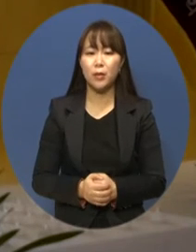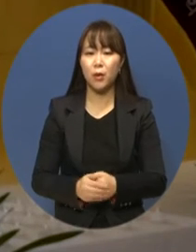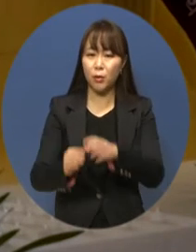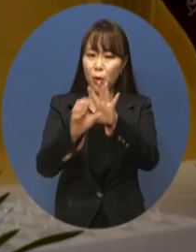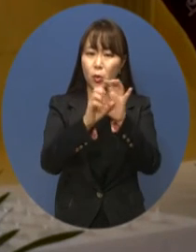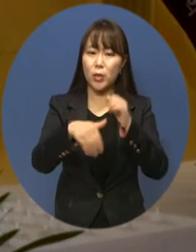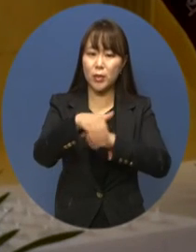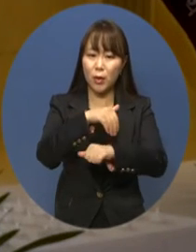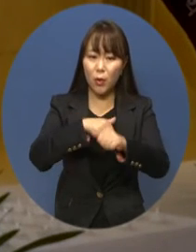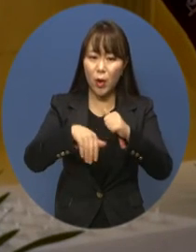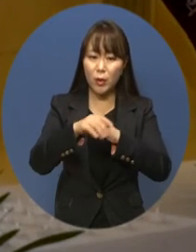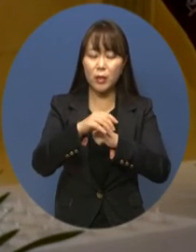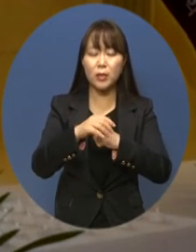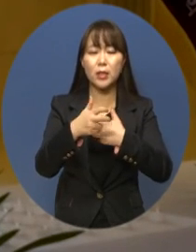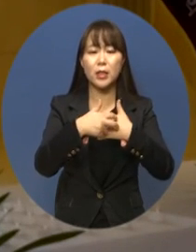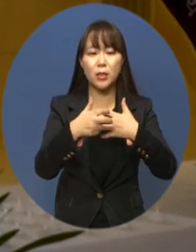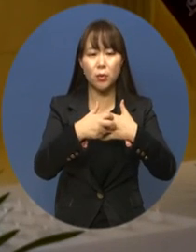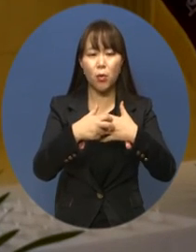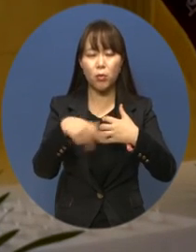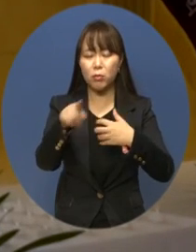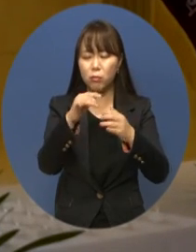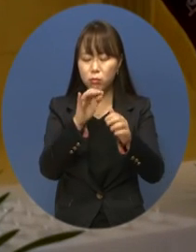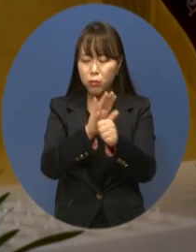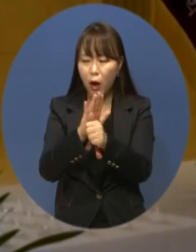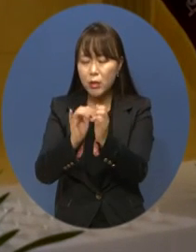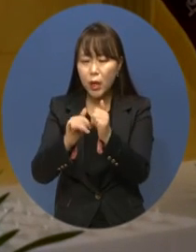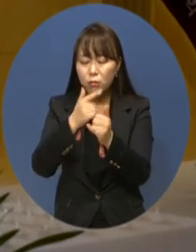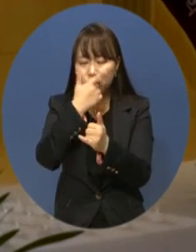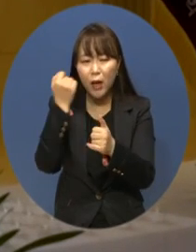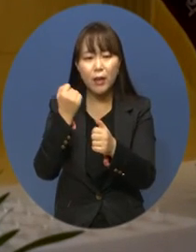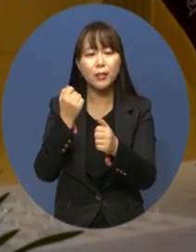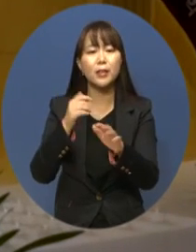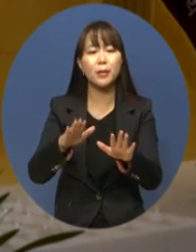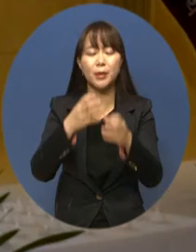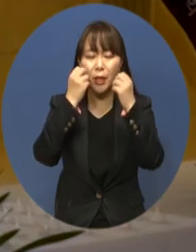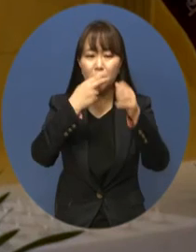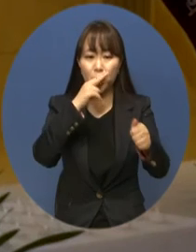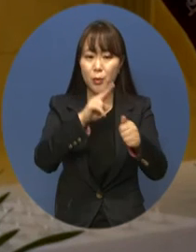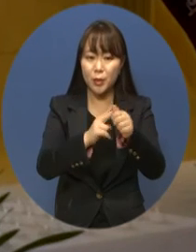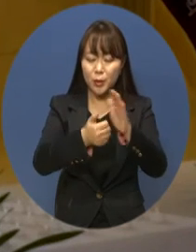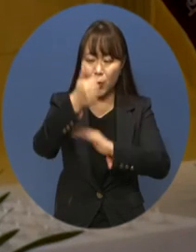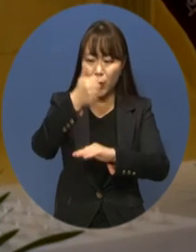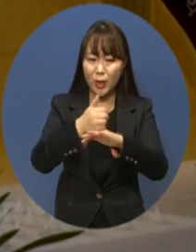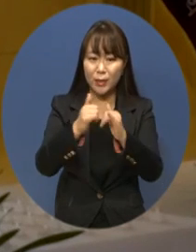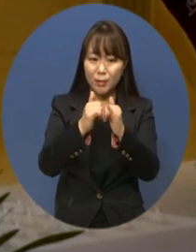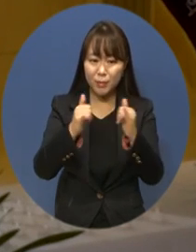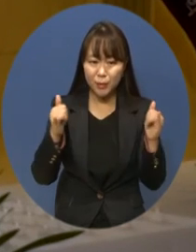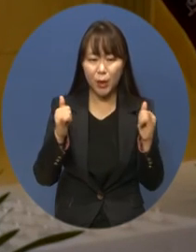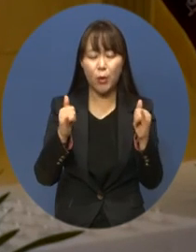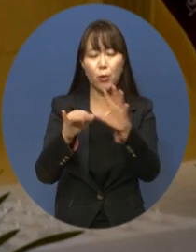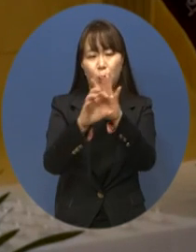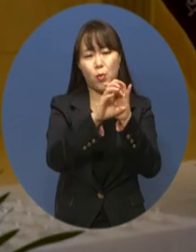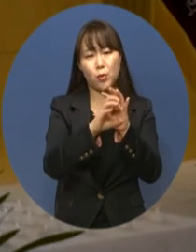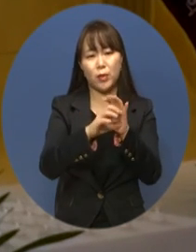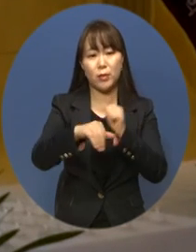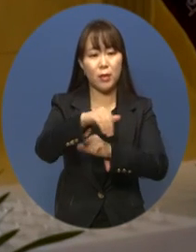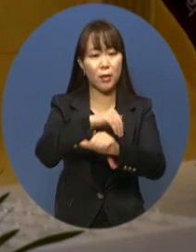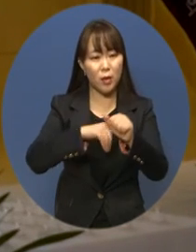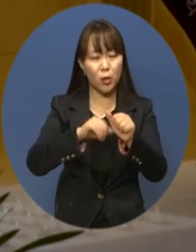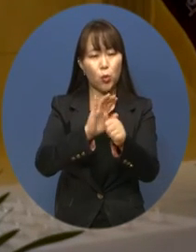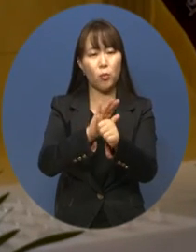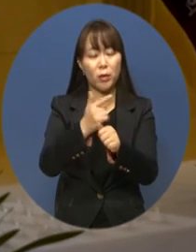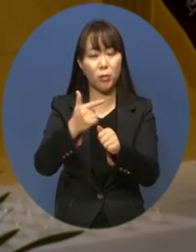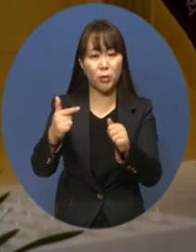1구 사태로 인한 의료 인력 부족이 심각한 이때 새로운 도전에 성공한 만학도 나이팅게일이 코론 알고 방역에 큰